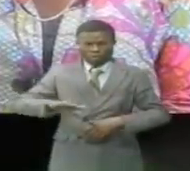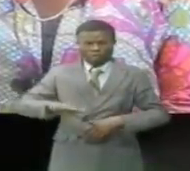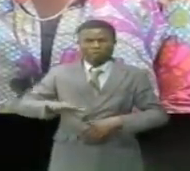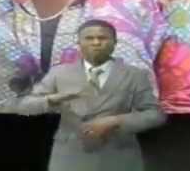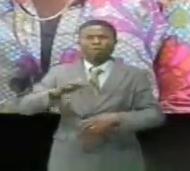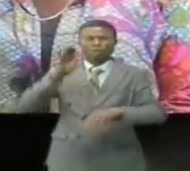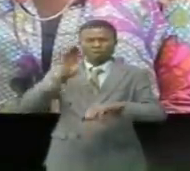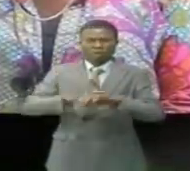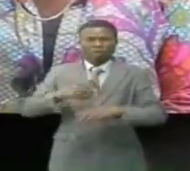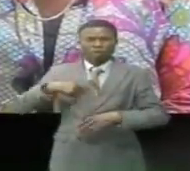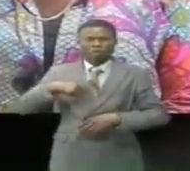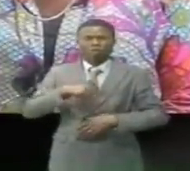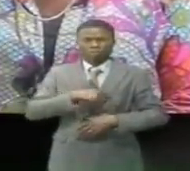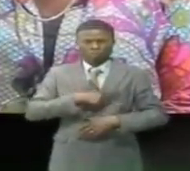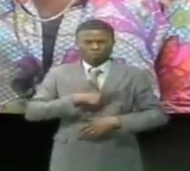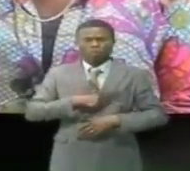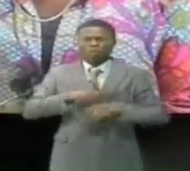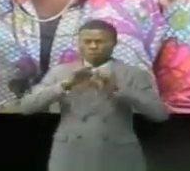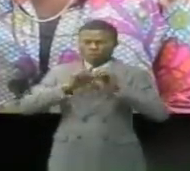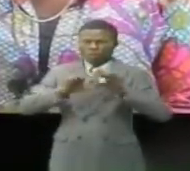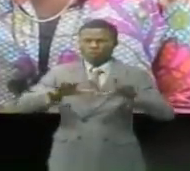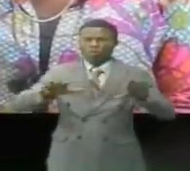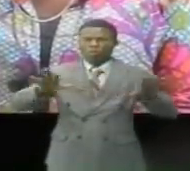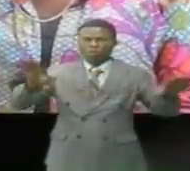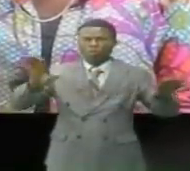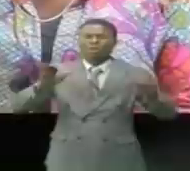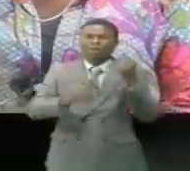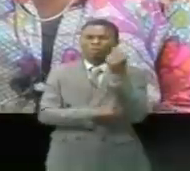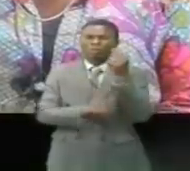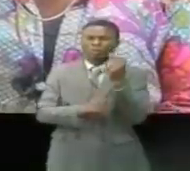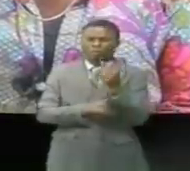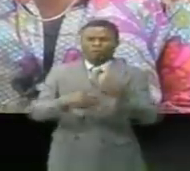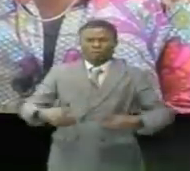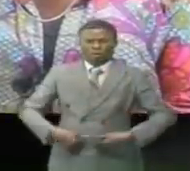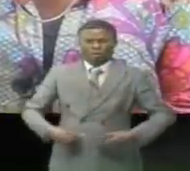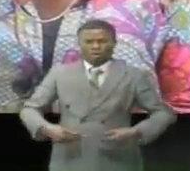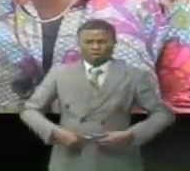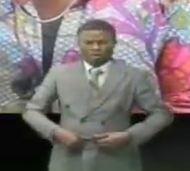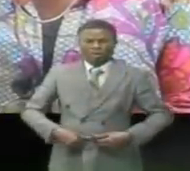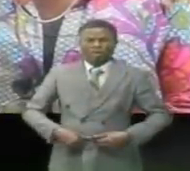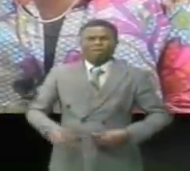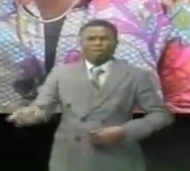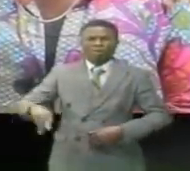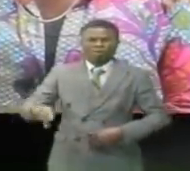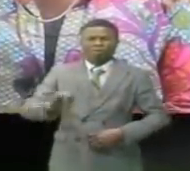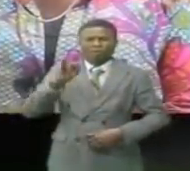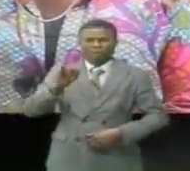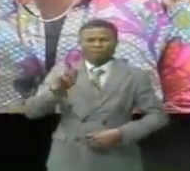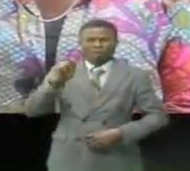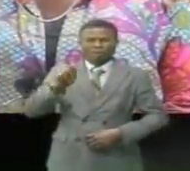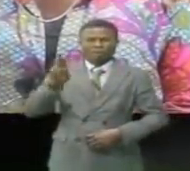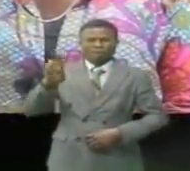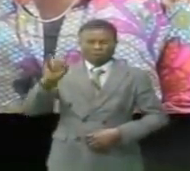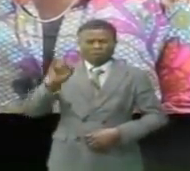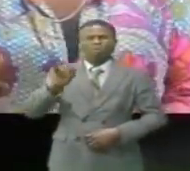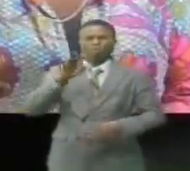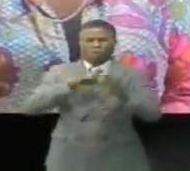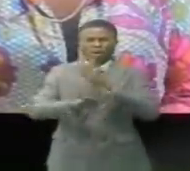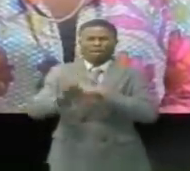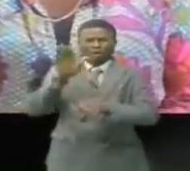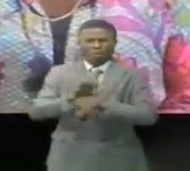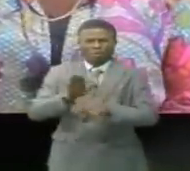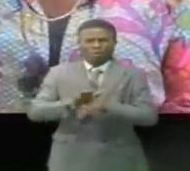nous relayons ce message ici, que les jeunes gens de l'Ituri doivent s'enrôler massivement. Alors,